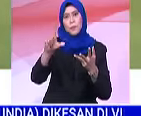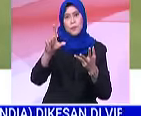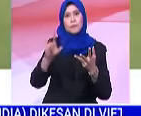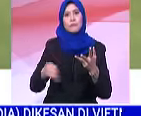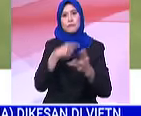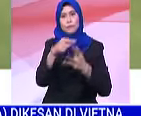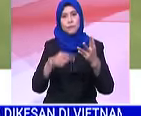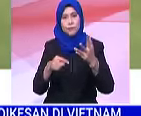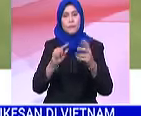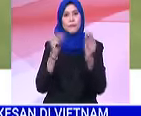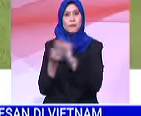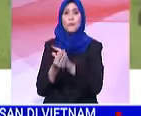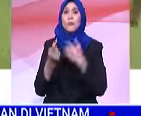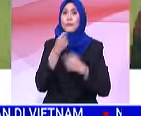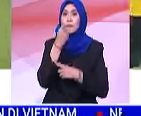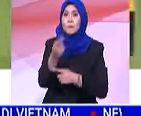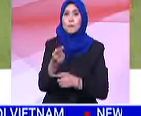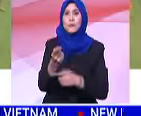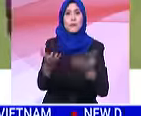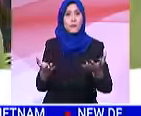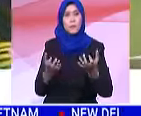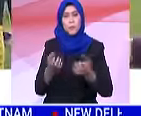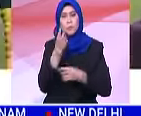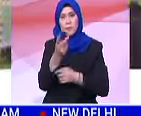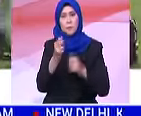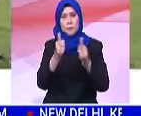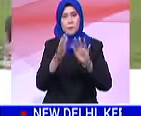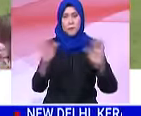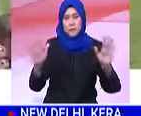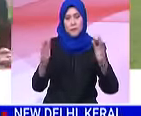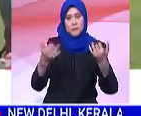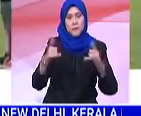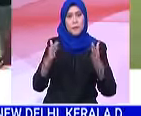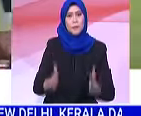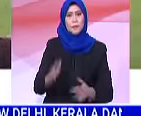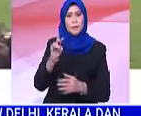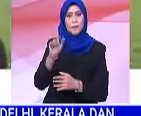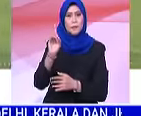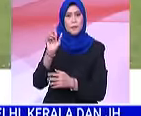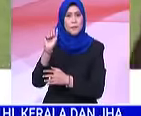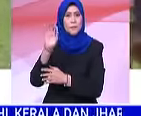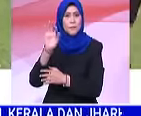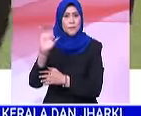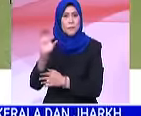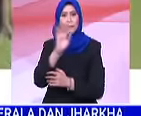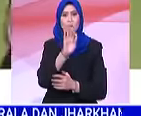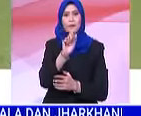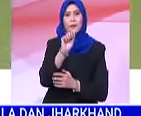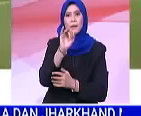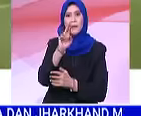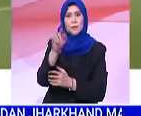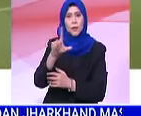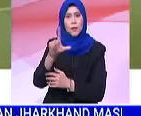Shahrudin. Dalam pada itu, Aida Shahrudin berkata hasrat untuk melihat barisan pemain utama KDFC seperti Fazrul Daniel Muhammad